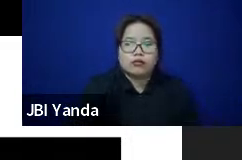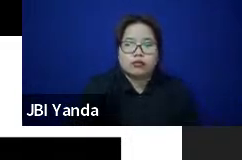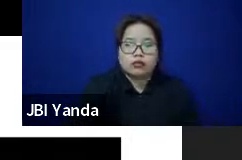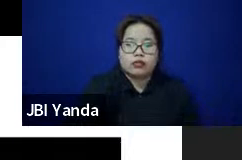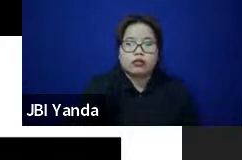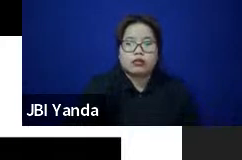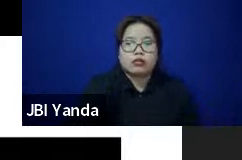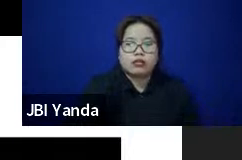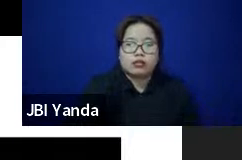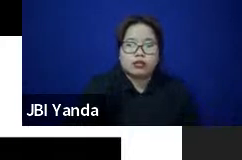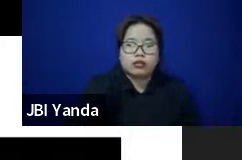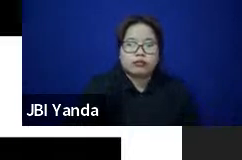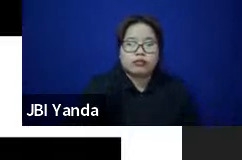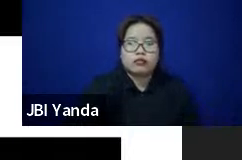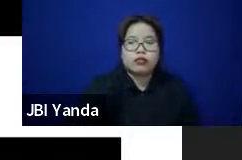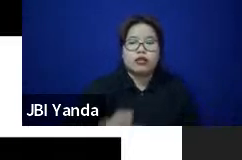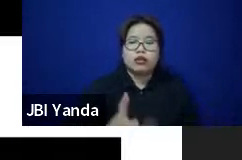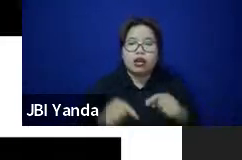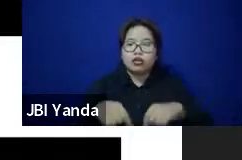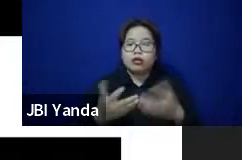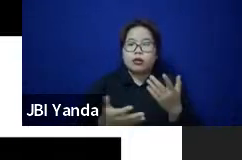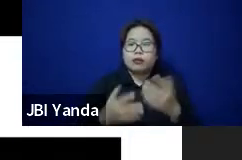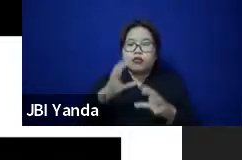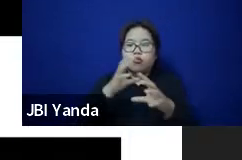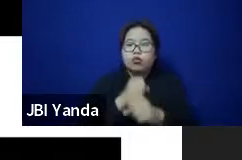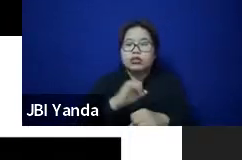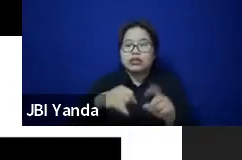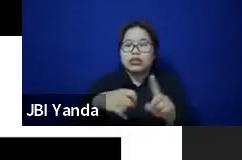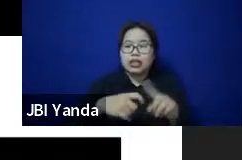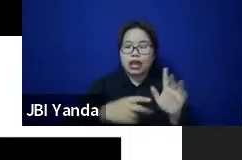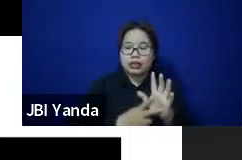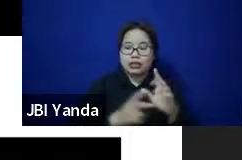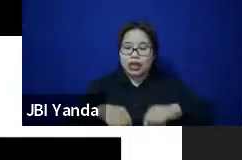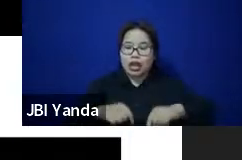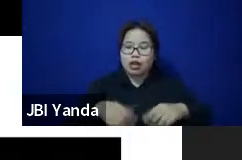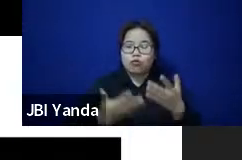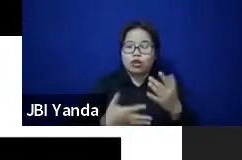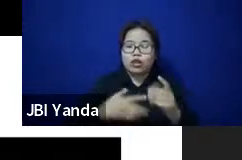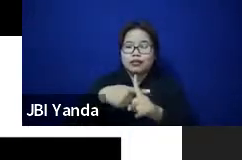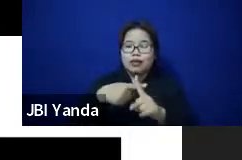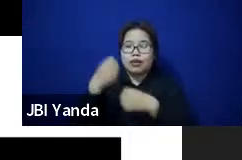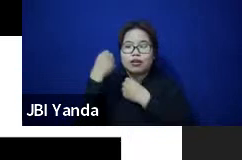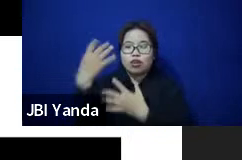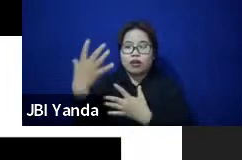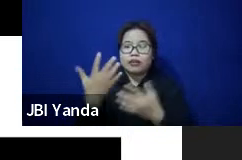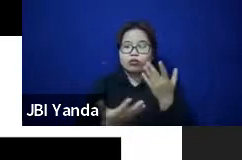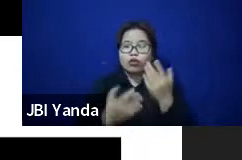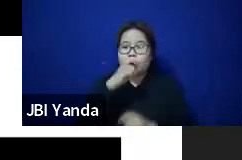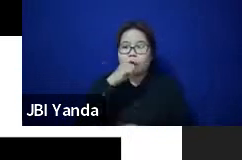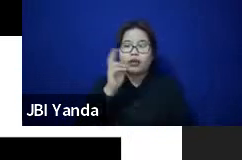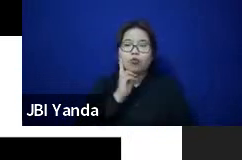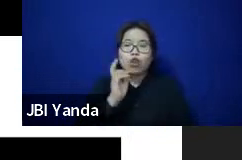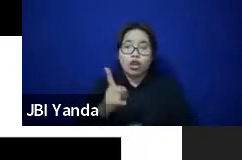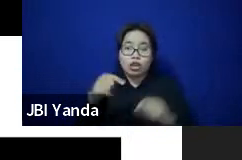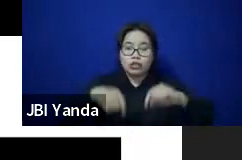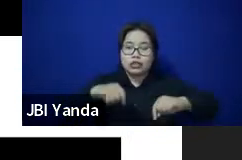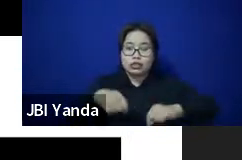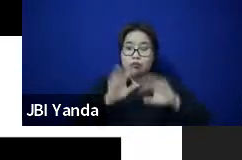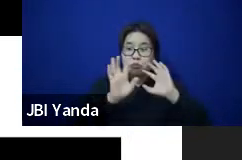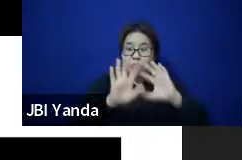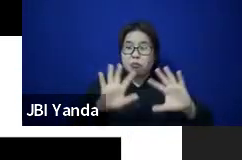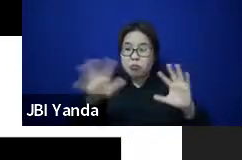menjadi fokus JKN saat ini. Dan sebagai tambahan informasi, mungkin Bapak Ibu yang ada di sini juga sudah banyak